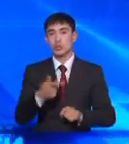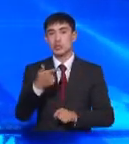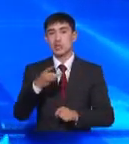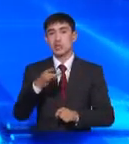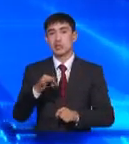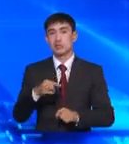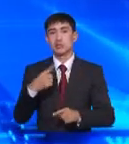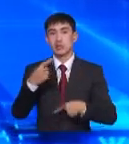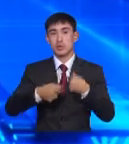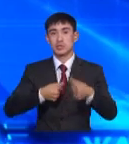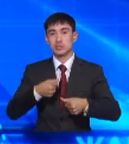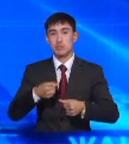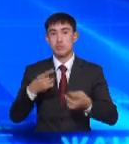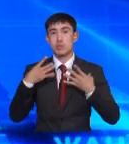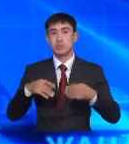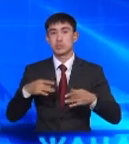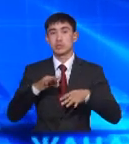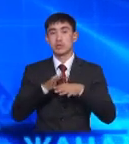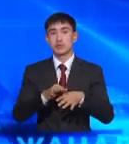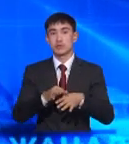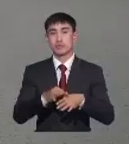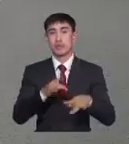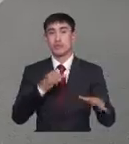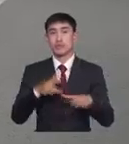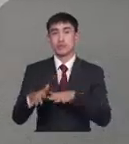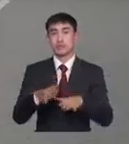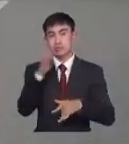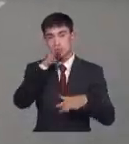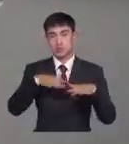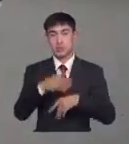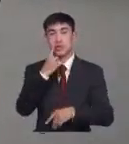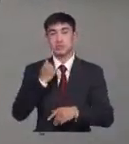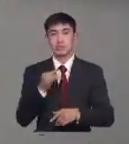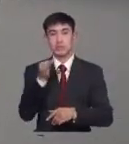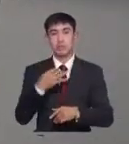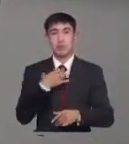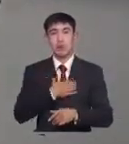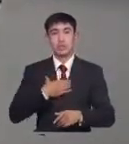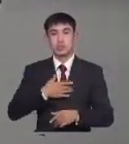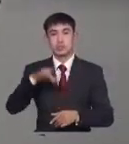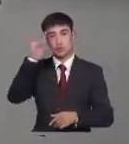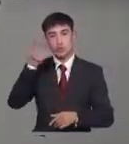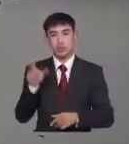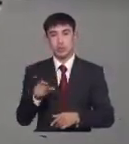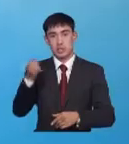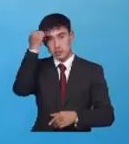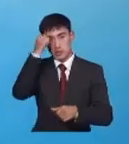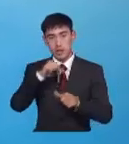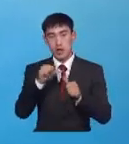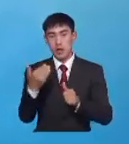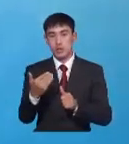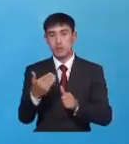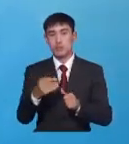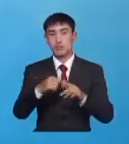generaldın ğasırlık meritoyu qarsağında jüzege asta. Merekelik şara elimizin askeri tarihindagi maңызды tulğanı eske alıp, murasın ұлықтауға